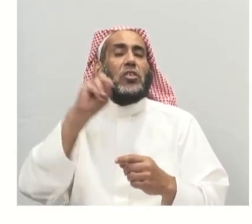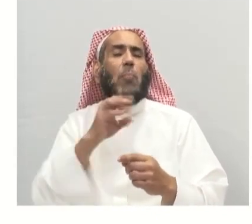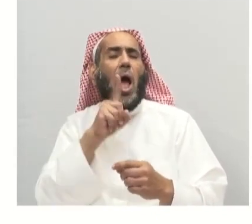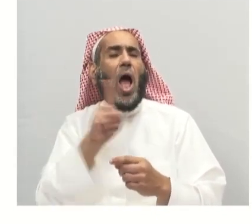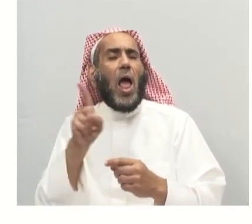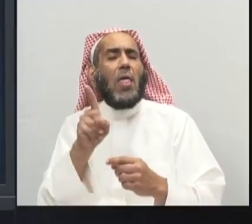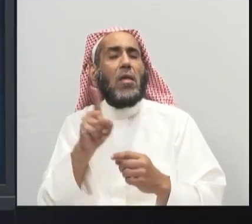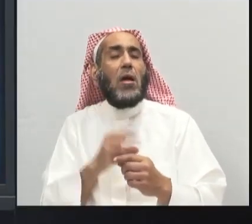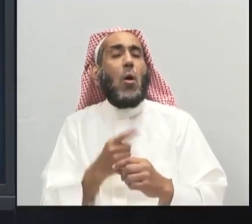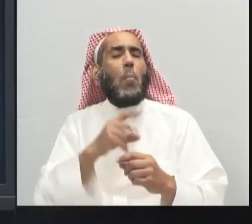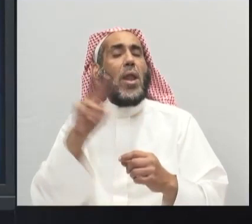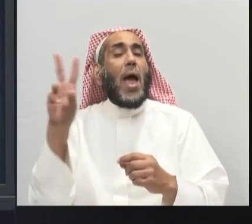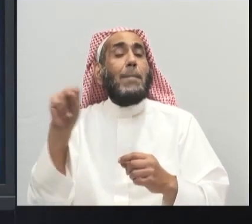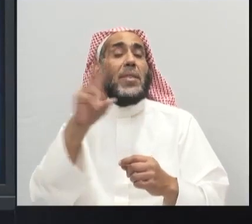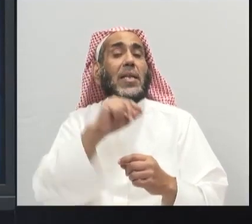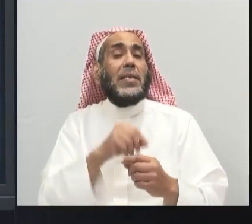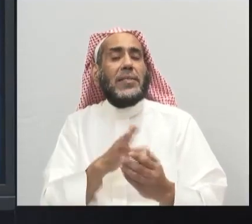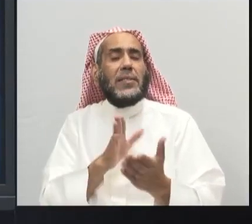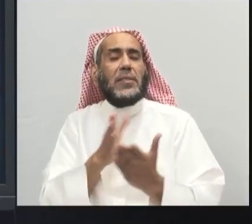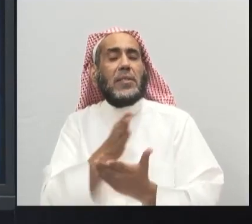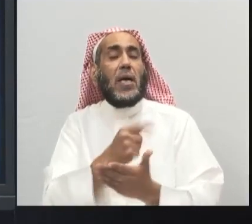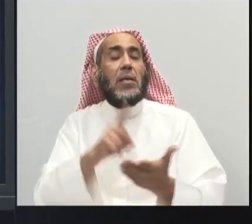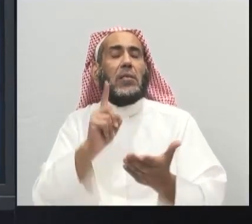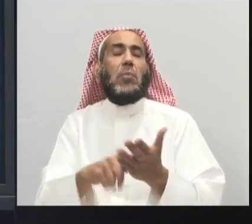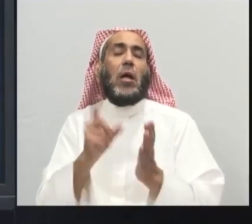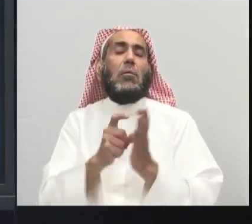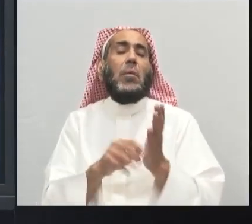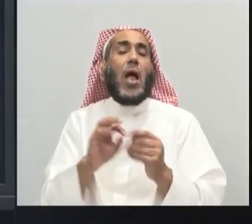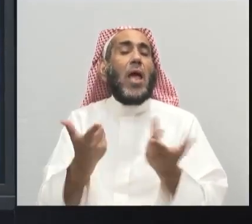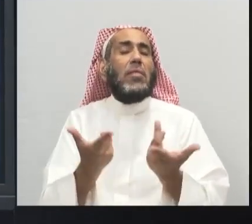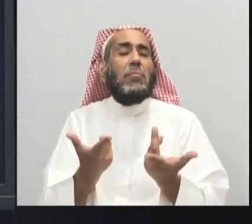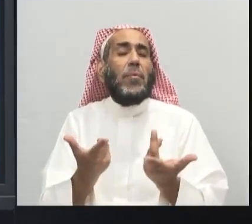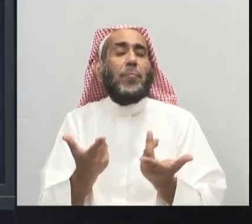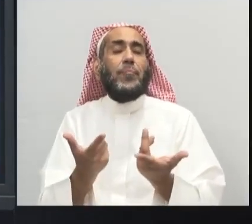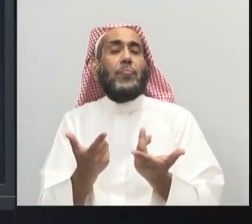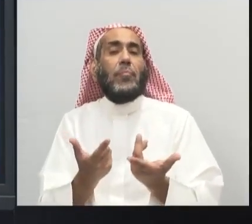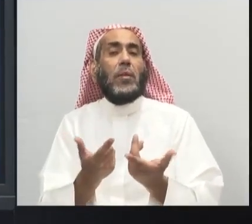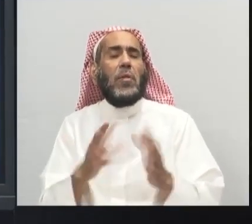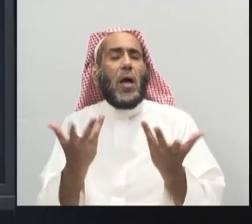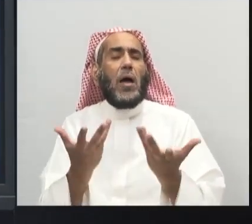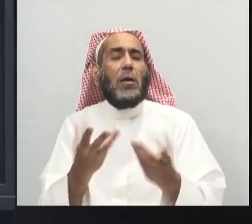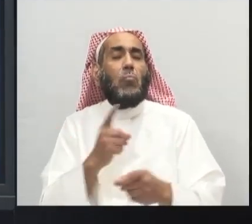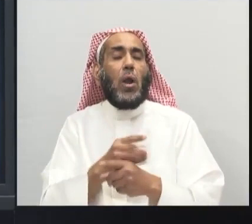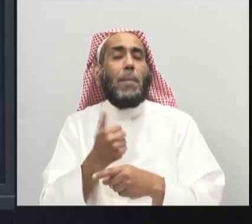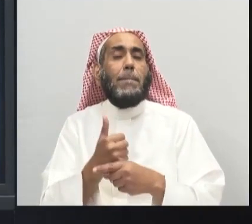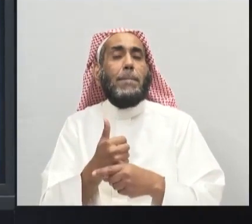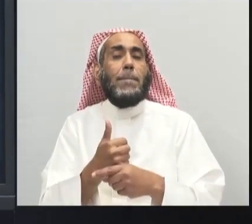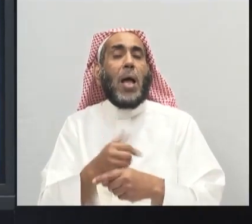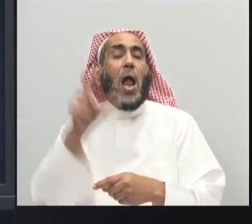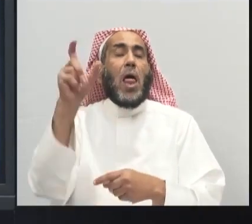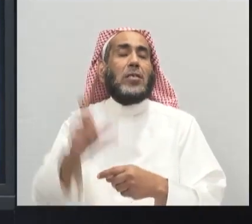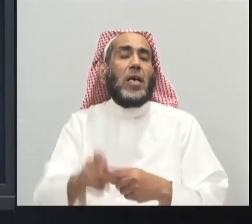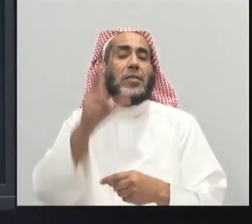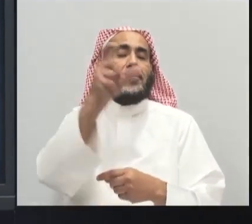هذا من امثله نطاق تطبيق القانون من حيثيه من حيثيه من حيثيه ماذا من حيثيه